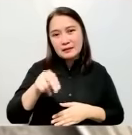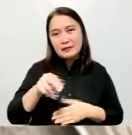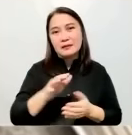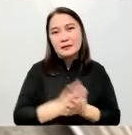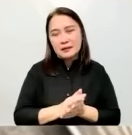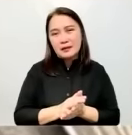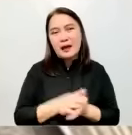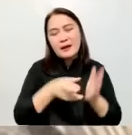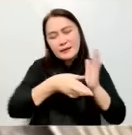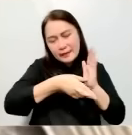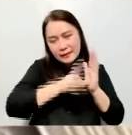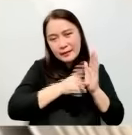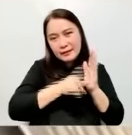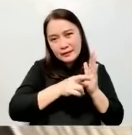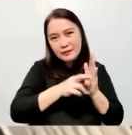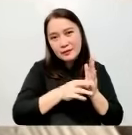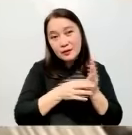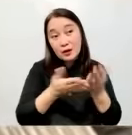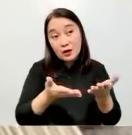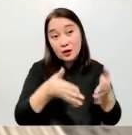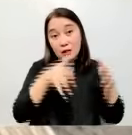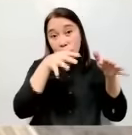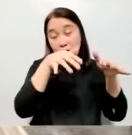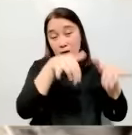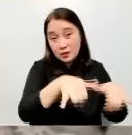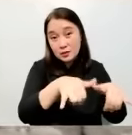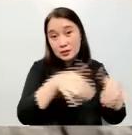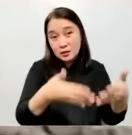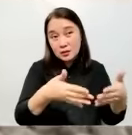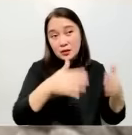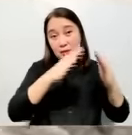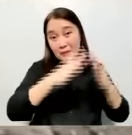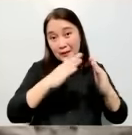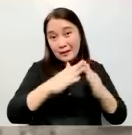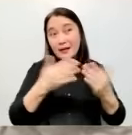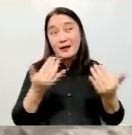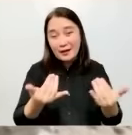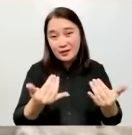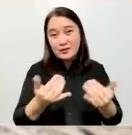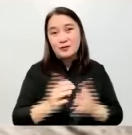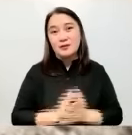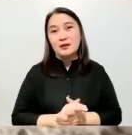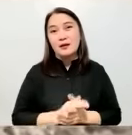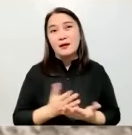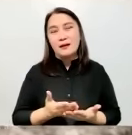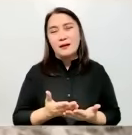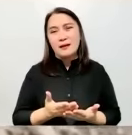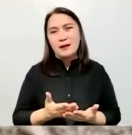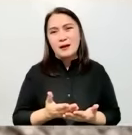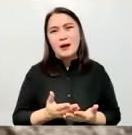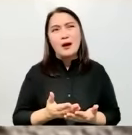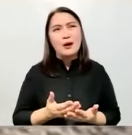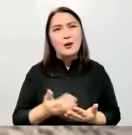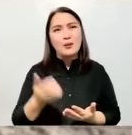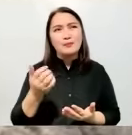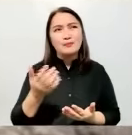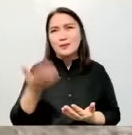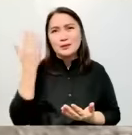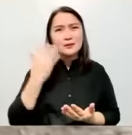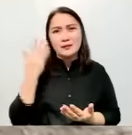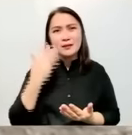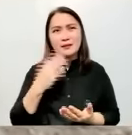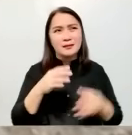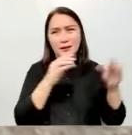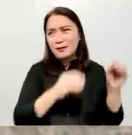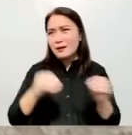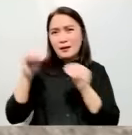i-review ulit. Yung mga nandyan na mga residente natin na nandyan are actually settled already in Kinuban. May